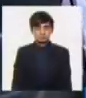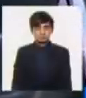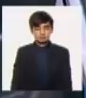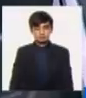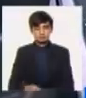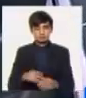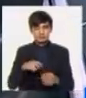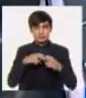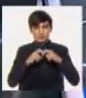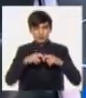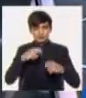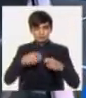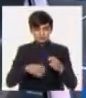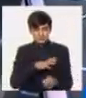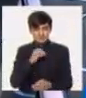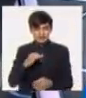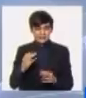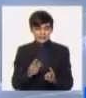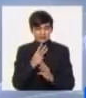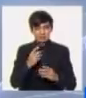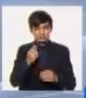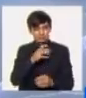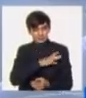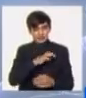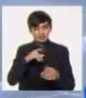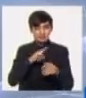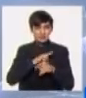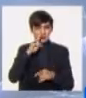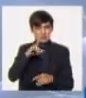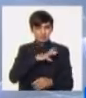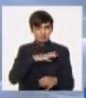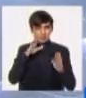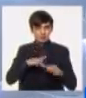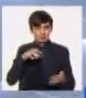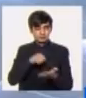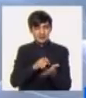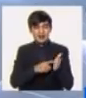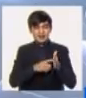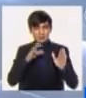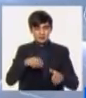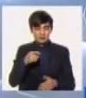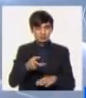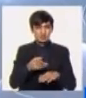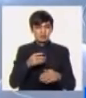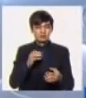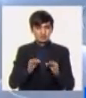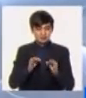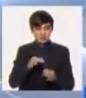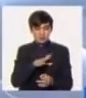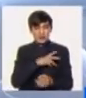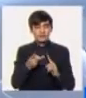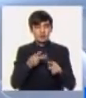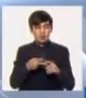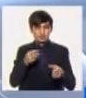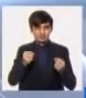Перелом позвоночника и ожоги получил один из пилотов, упавшего под Караганды самолета. Он в состоянии средней тяжести. У второго